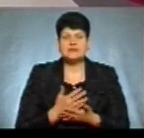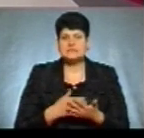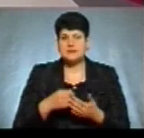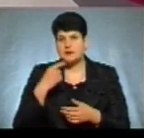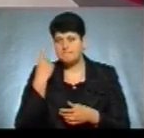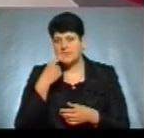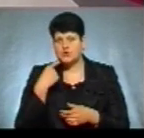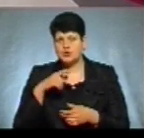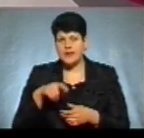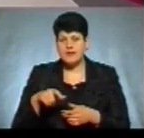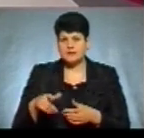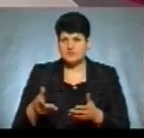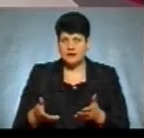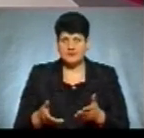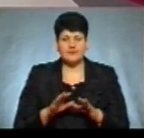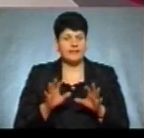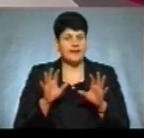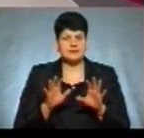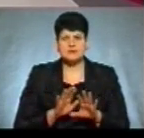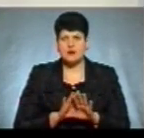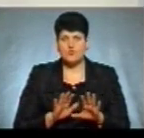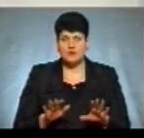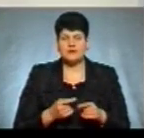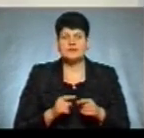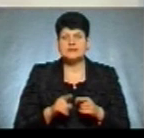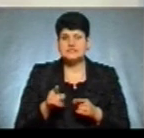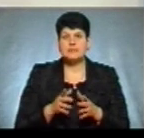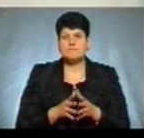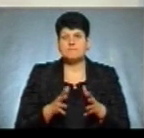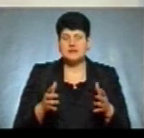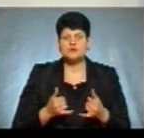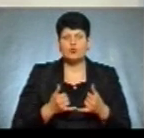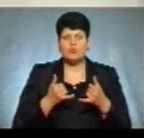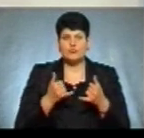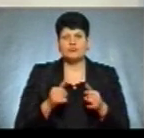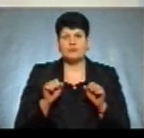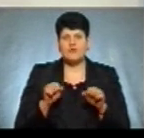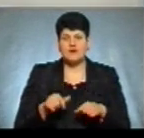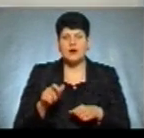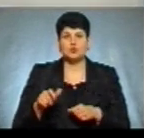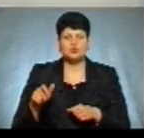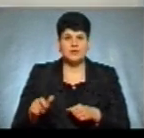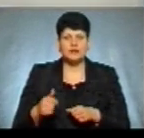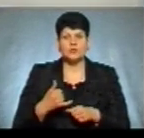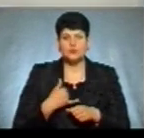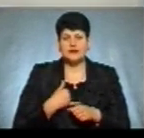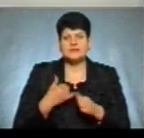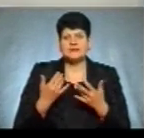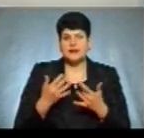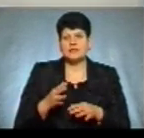даних незаконний – це більше пріоритет якраз уповноважених в правах людини. У нас декілька